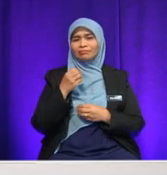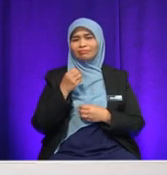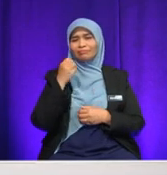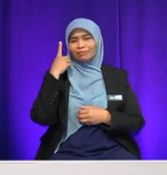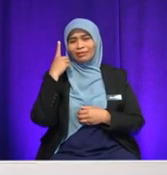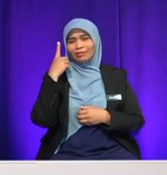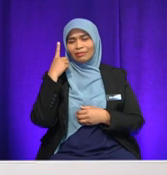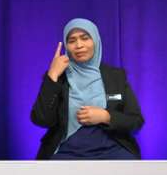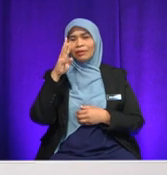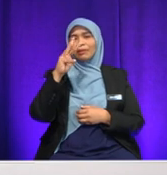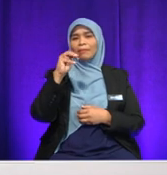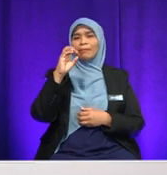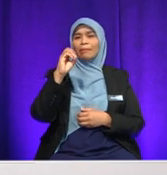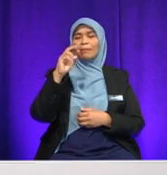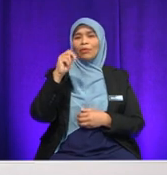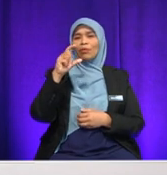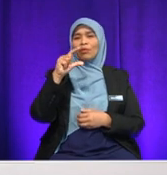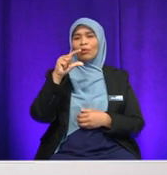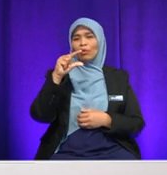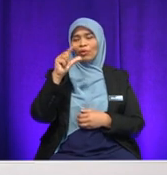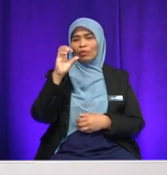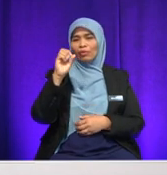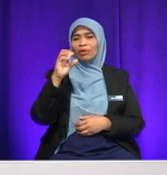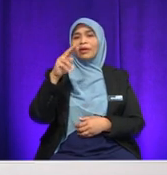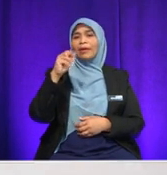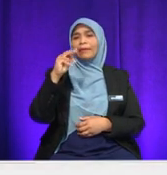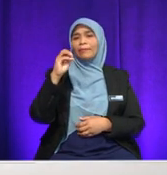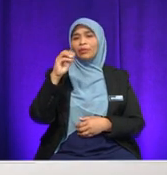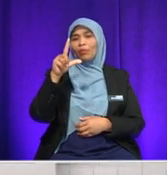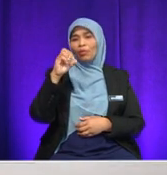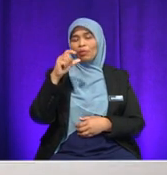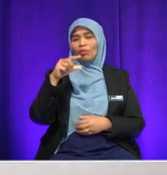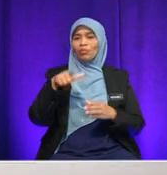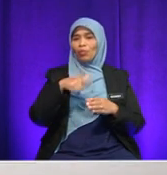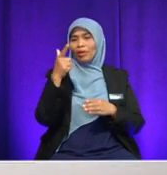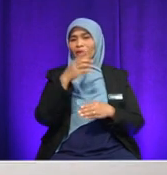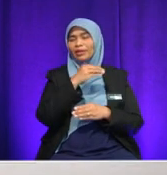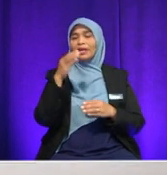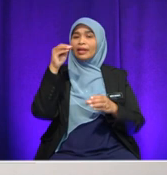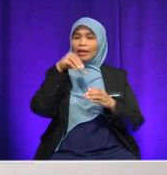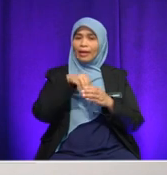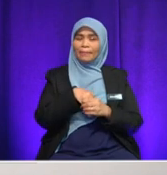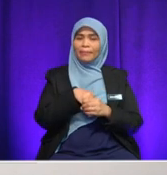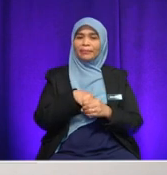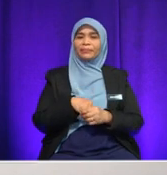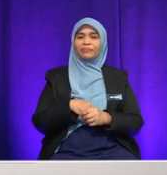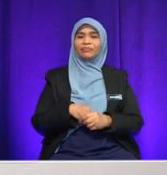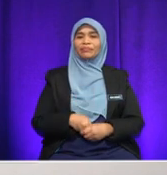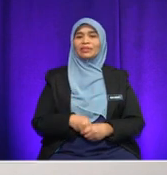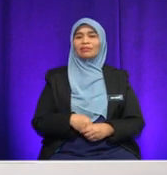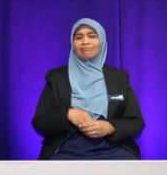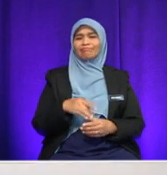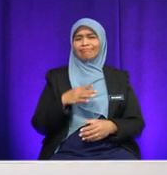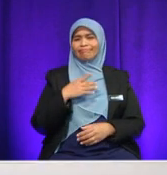monolog luaran dan monolog dalaman. Cikgu boleh tolong terangkan lagi? dengan lebih mendalam. Okay. Dia keliru,